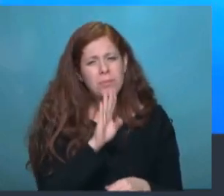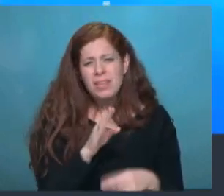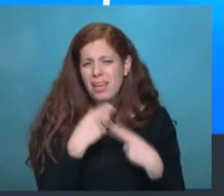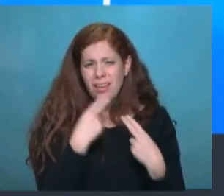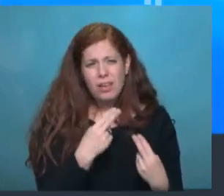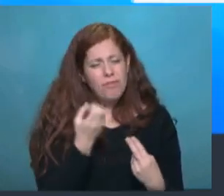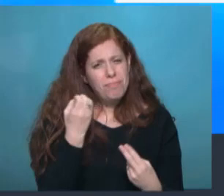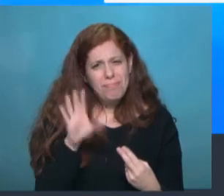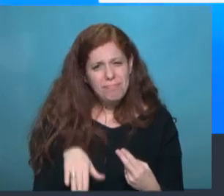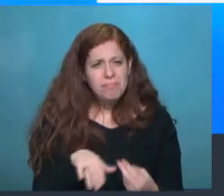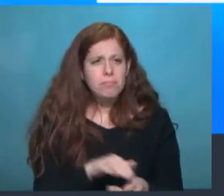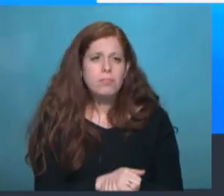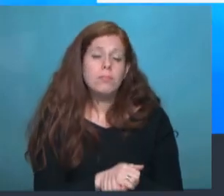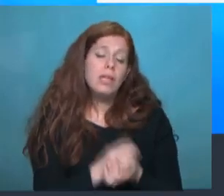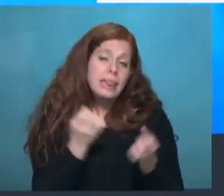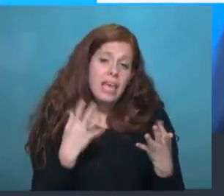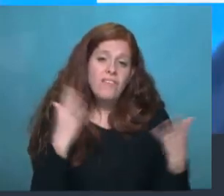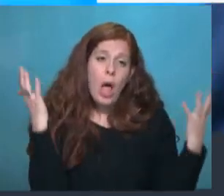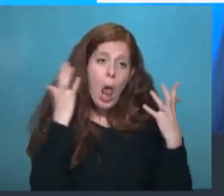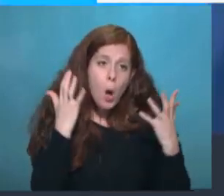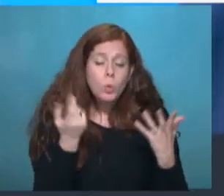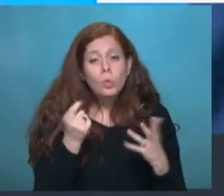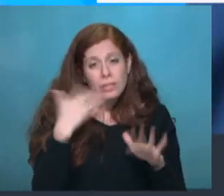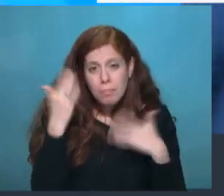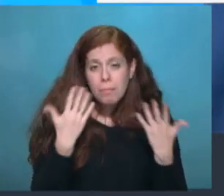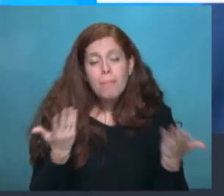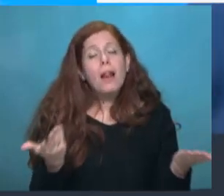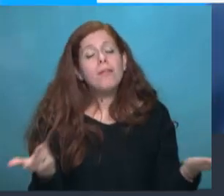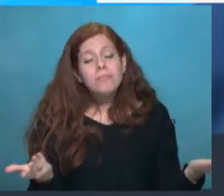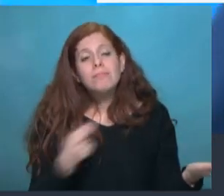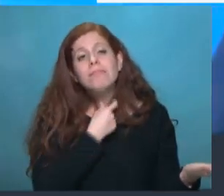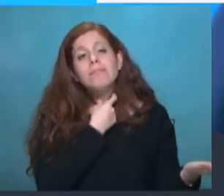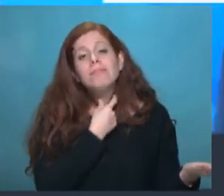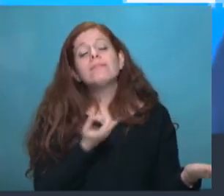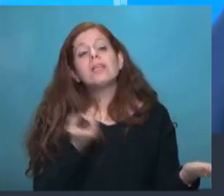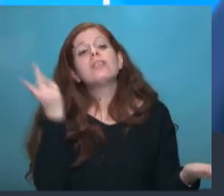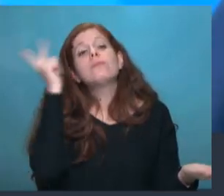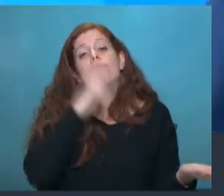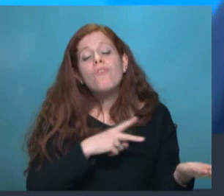זה טבעי שהוא לחוץ, הוא קצת התבלבל. כמובן מאליו שהבחירות